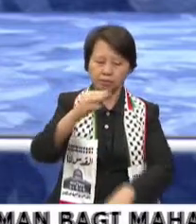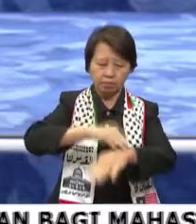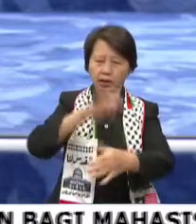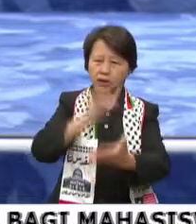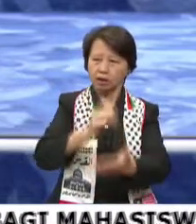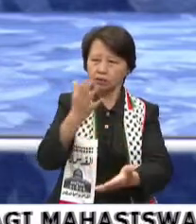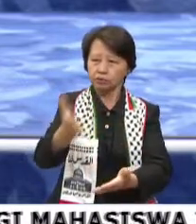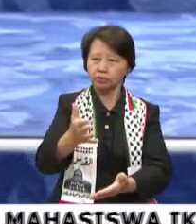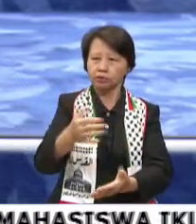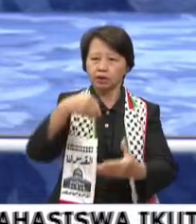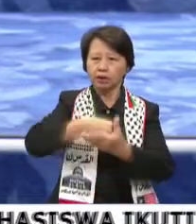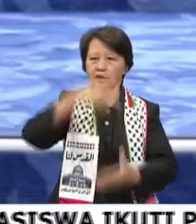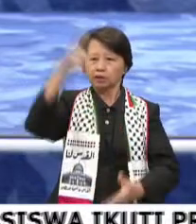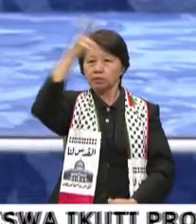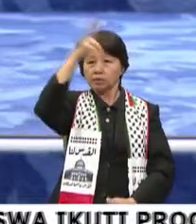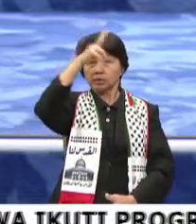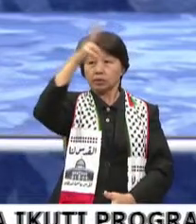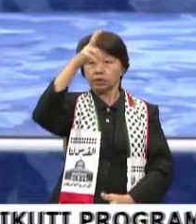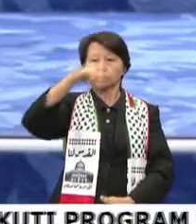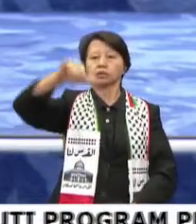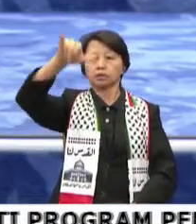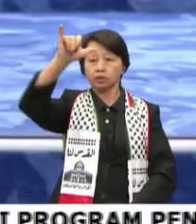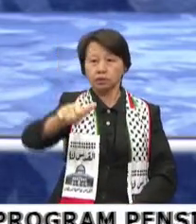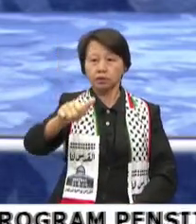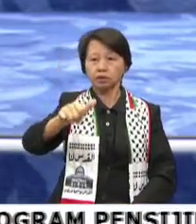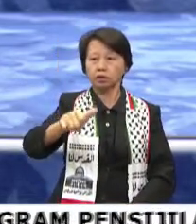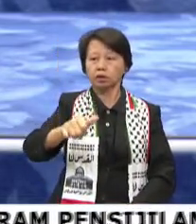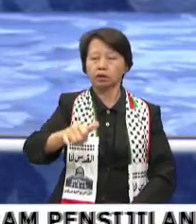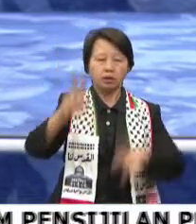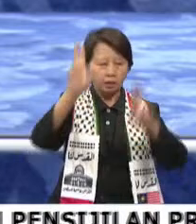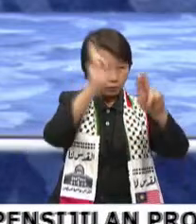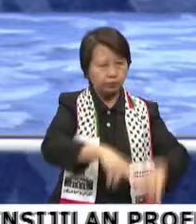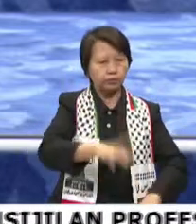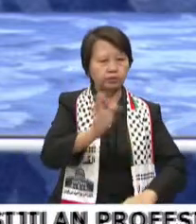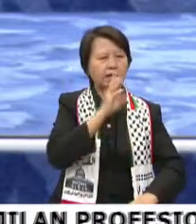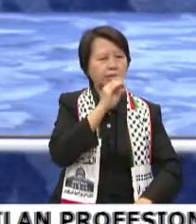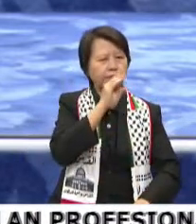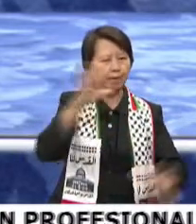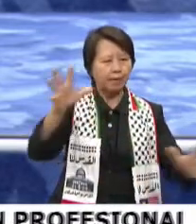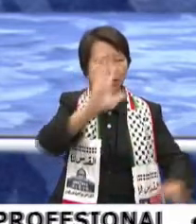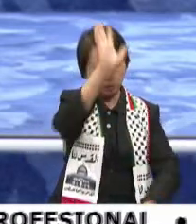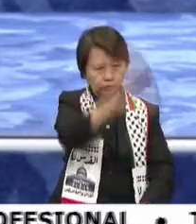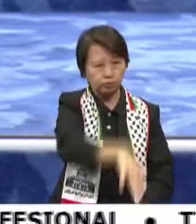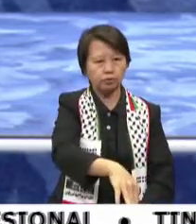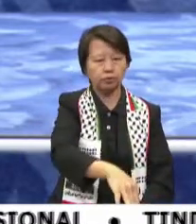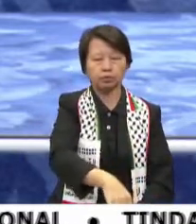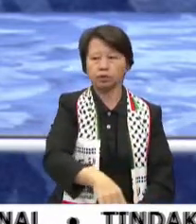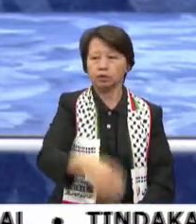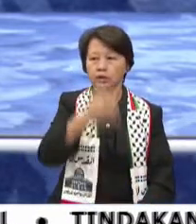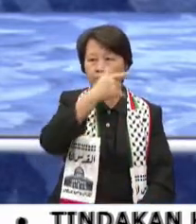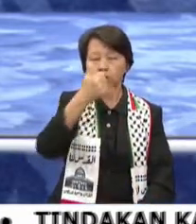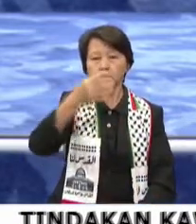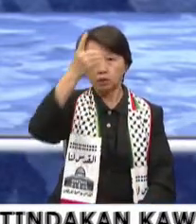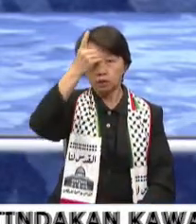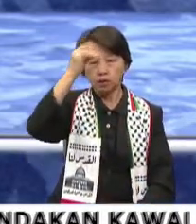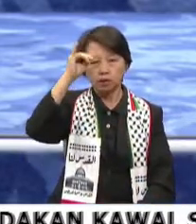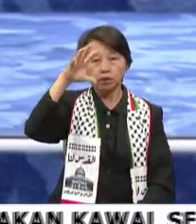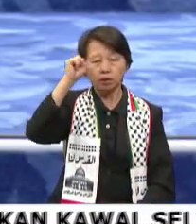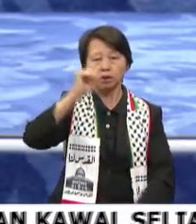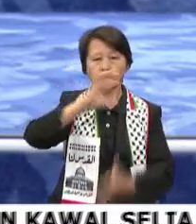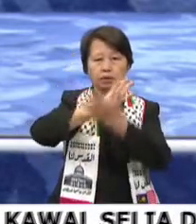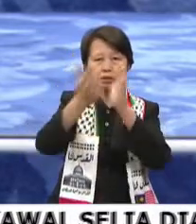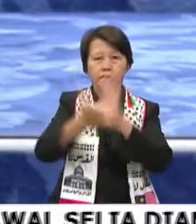itu dalam kerajaan ya duduk dulu diam Jangan cakap banyak ini saya